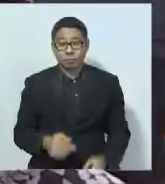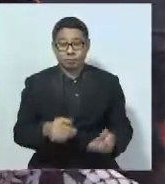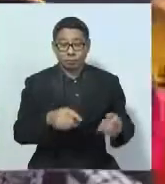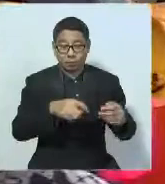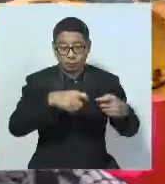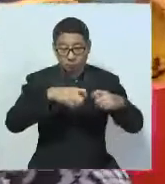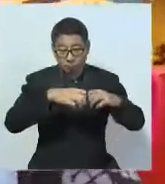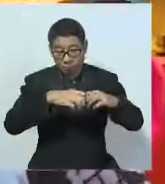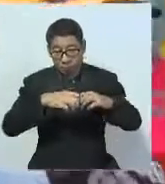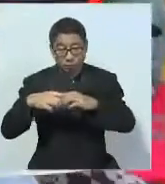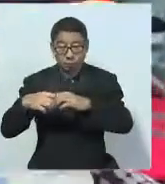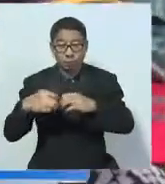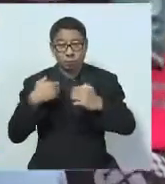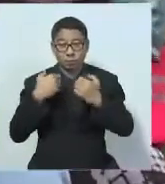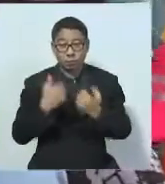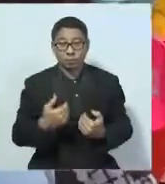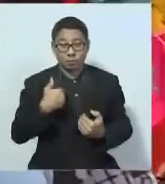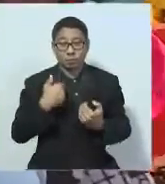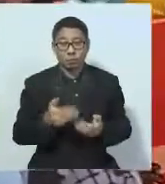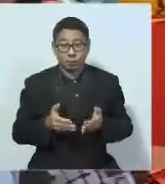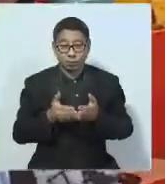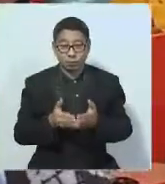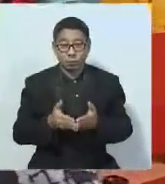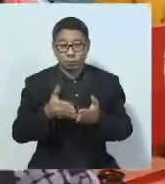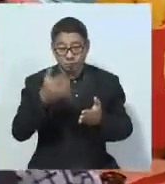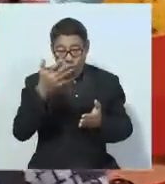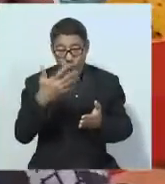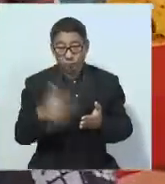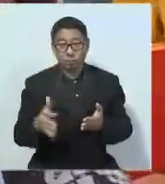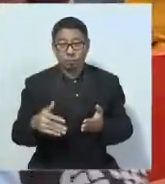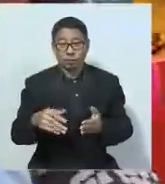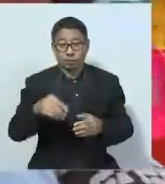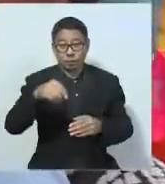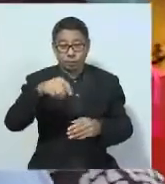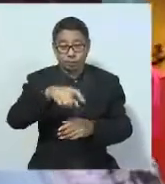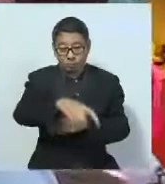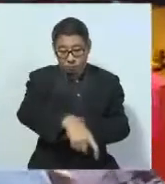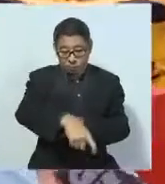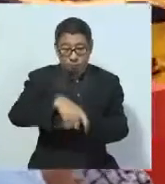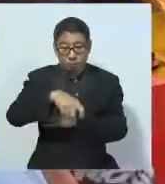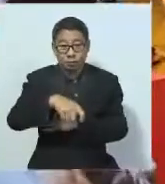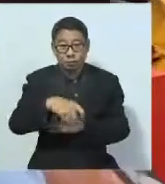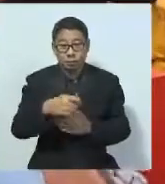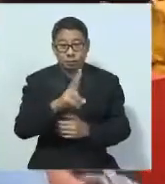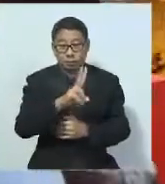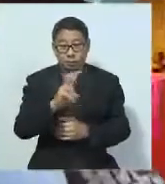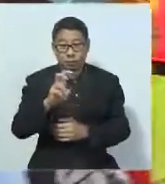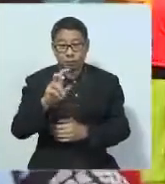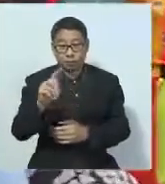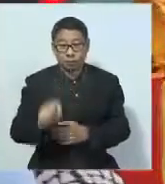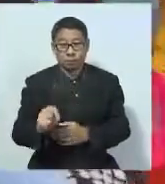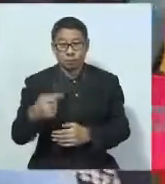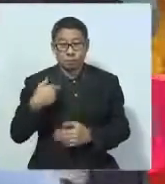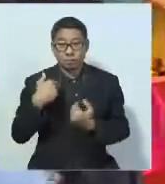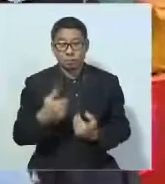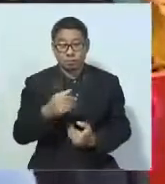ไปหาจุดฟินิกซ์ในแนวขนานได้นะครับพอเสร็จเรียบร้อยเขาก็หย่อนไอ้ฮุกพร้อมสลิง200ตันตัวนี้เซฟเวิร์กิ่งโหล